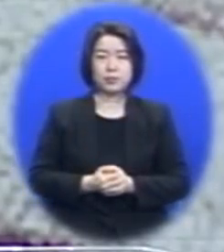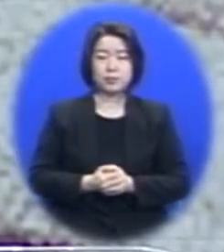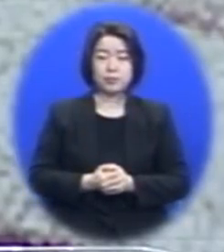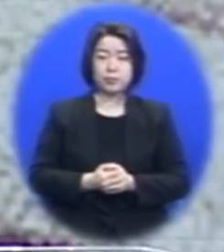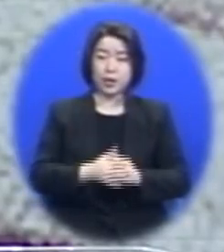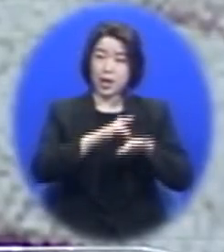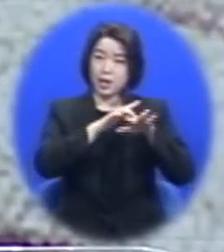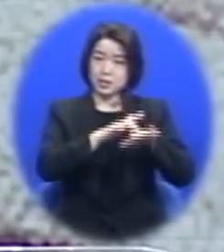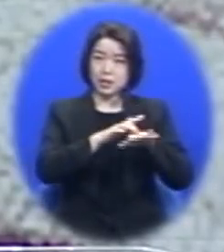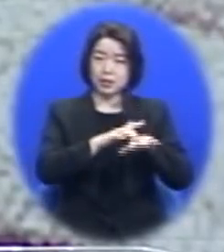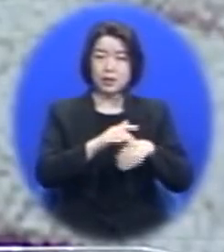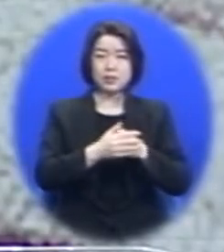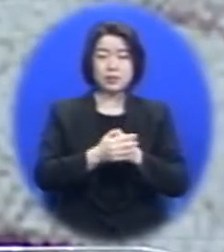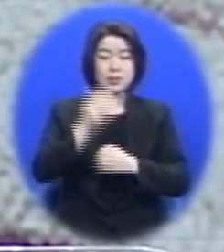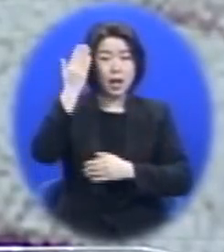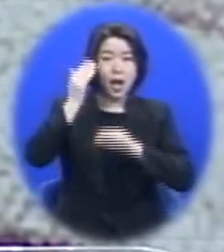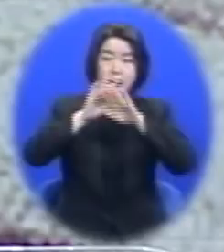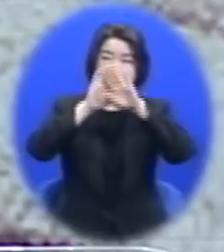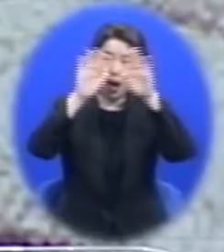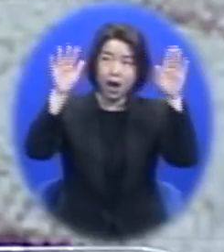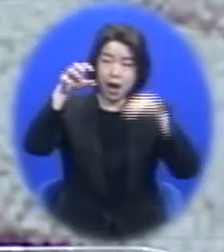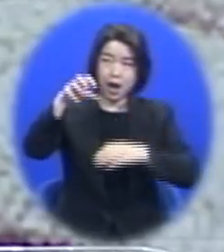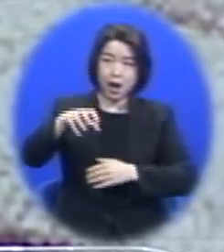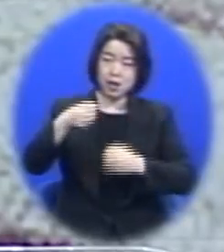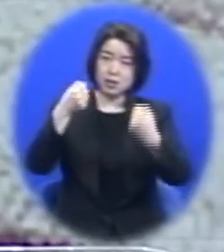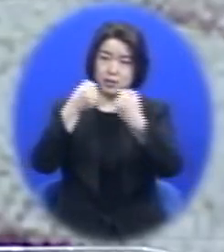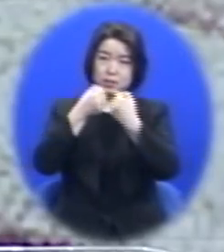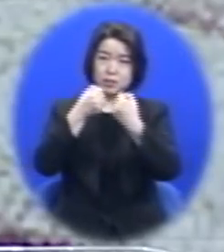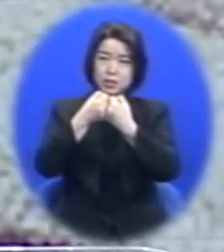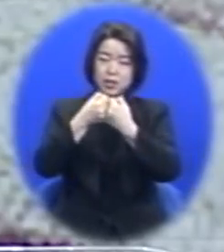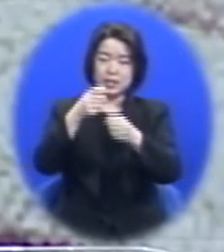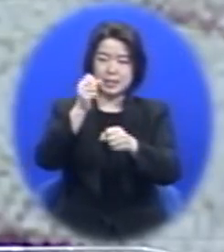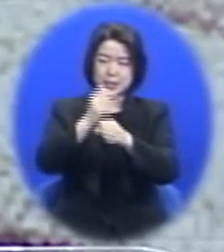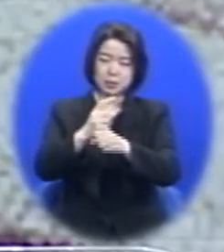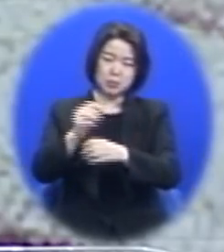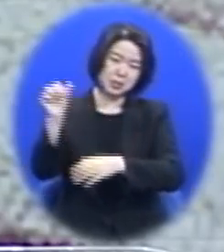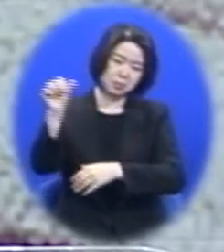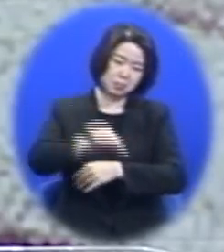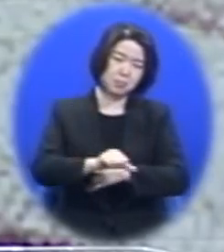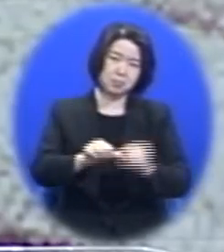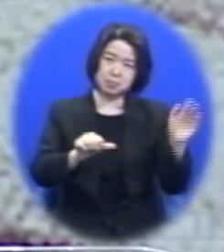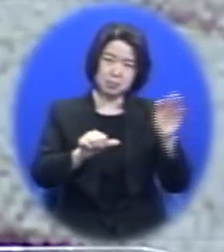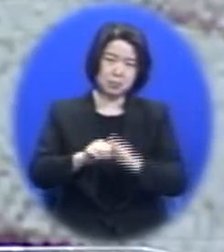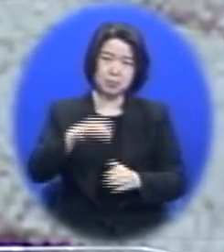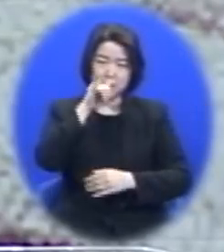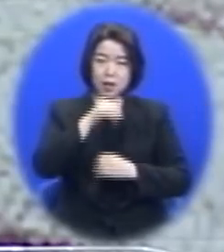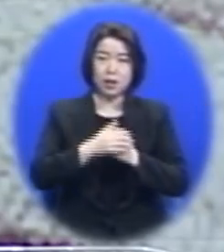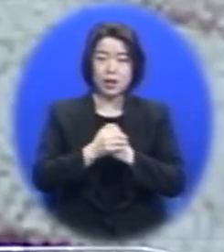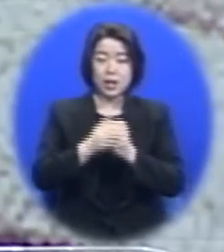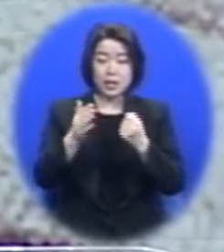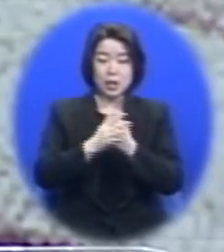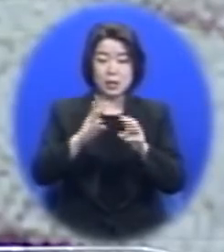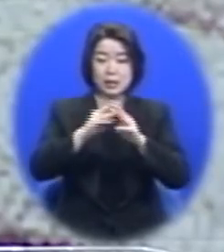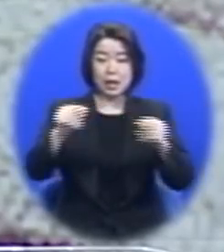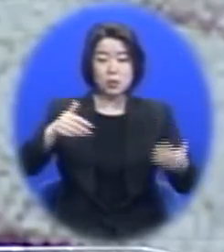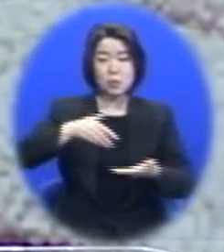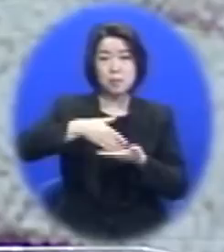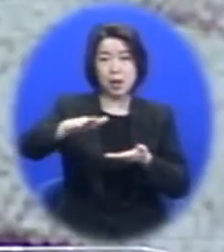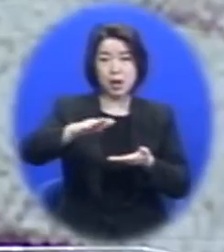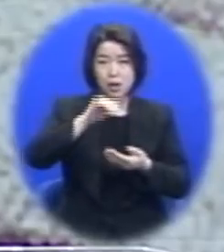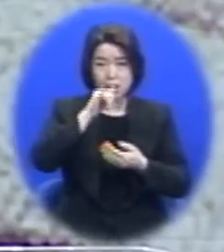사탄은 하늘에서 에 전쟁에서 이미 패한 존재입니다 그래서 땅으로 쫓겨 났습니다